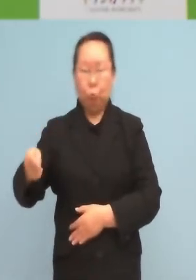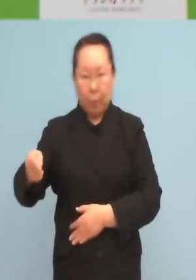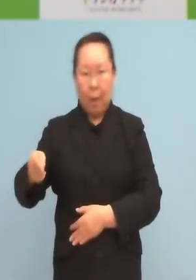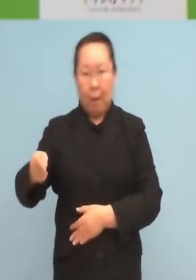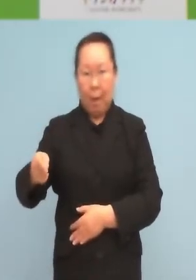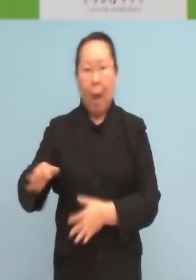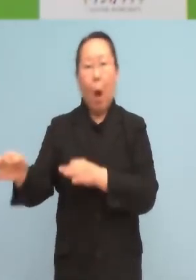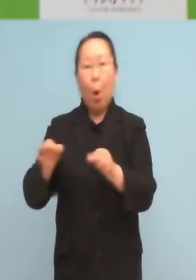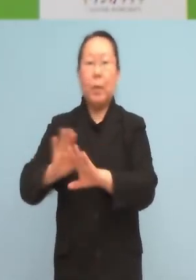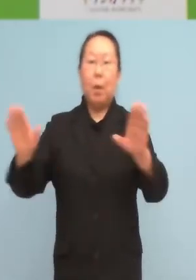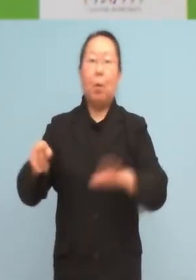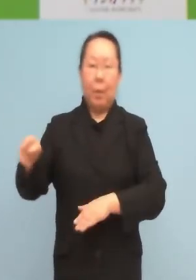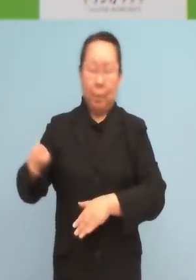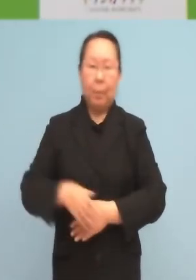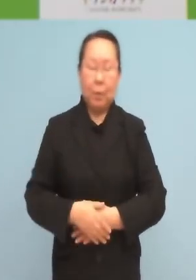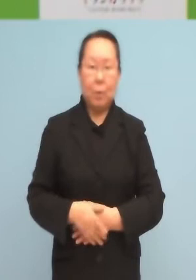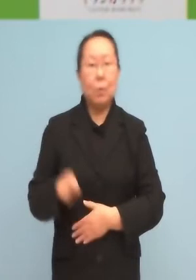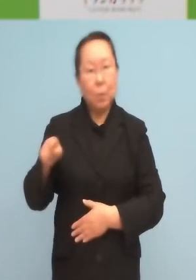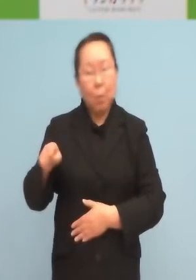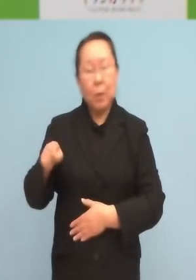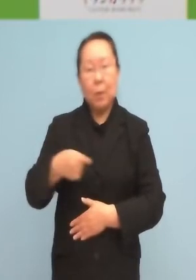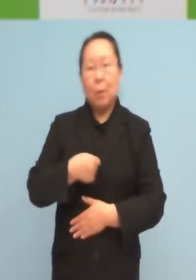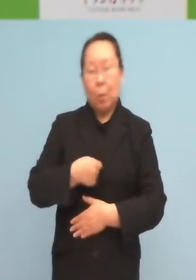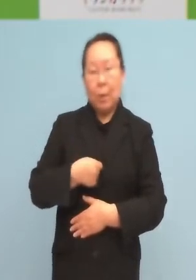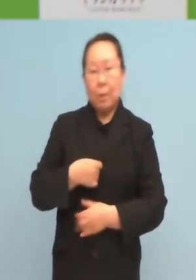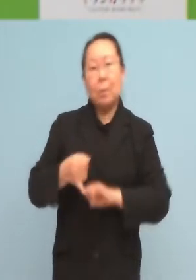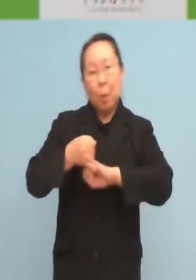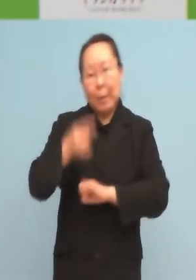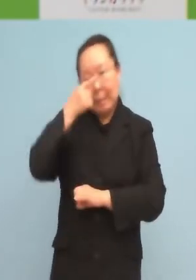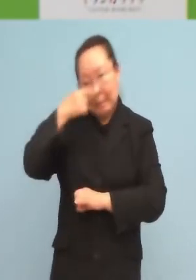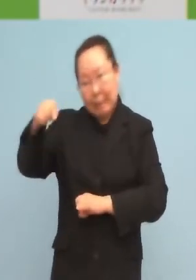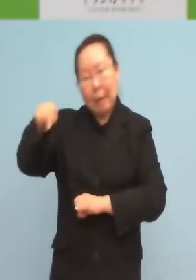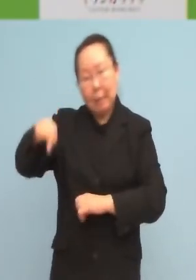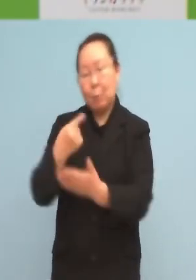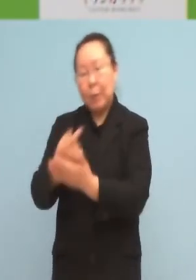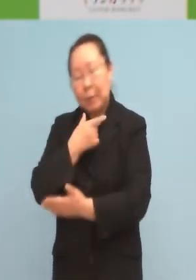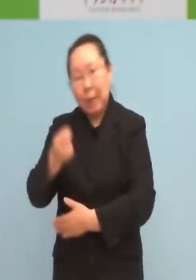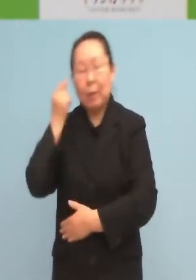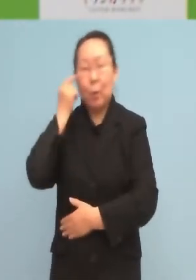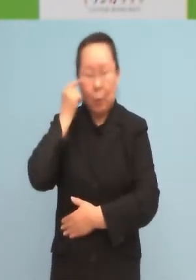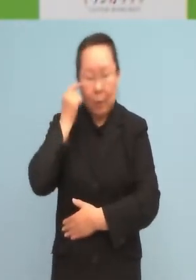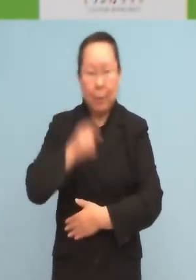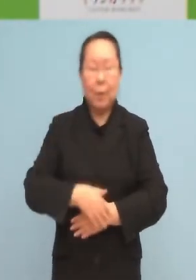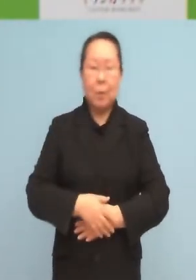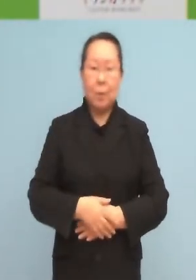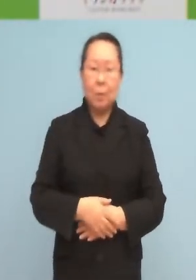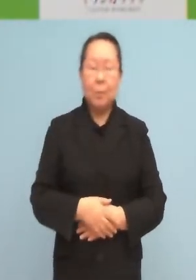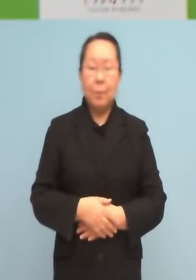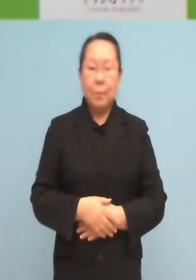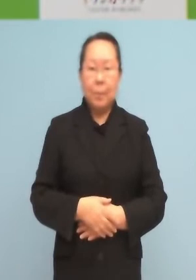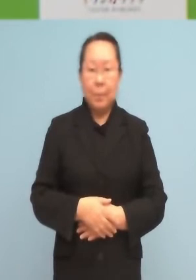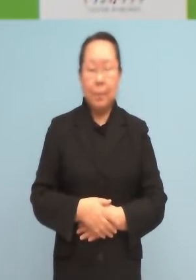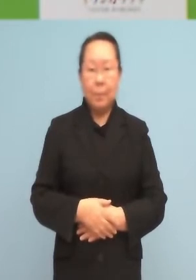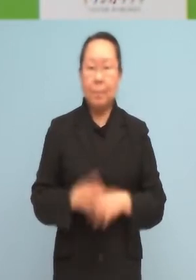展開をすることにいたしておりまして、まあ、そこに私もぜひタイにも行きたいなとは思っているところでありますが、そういう中でもや